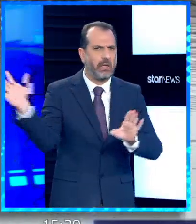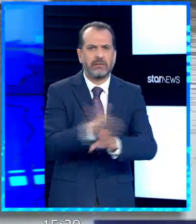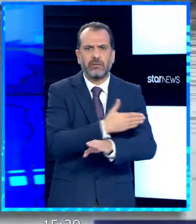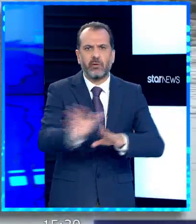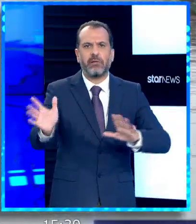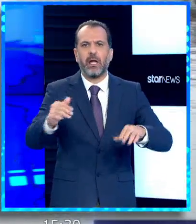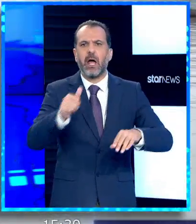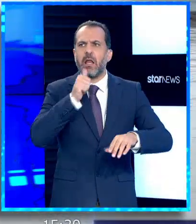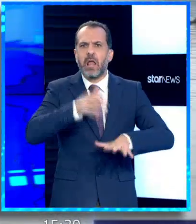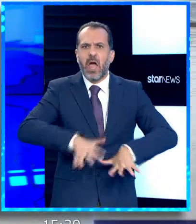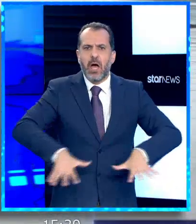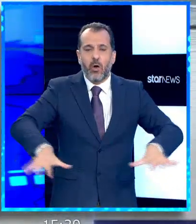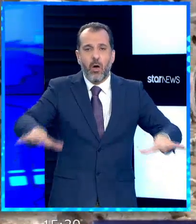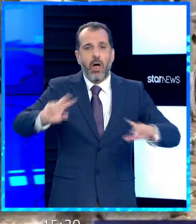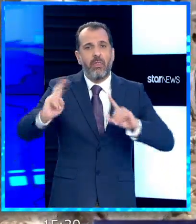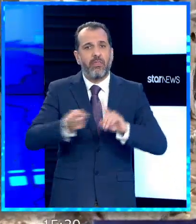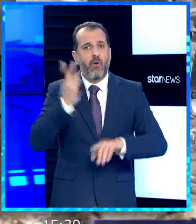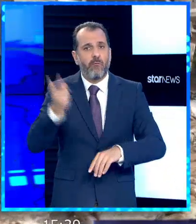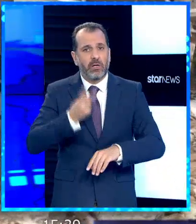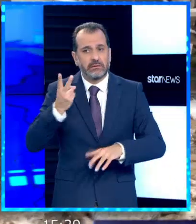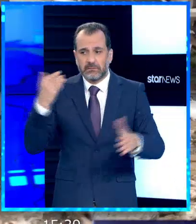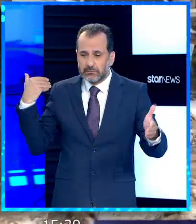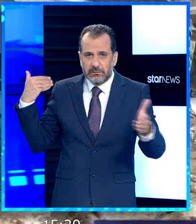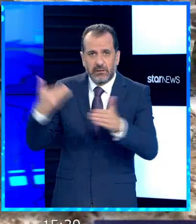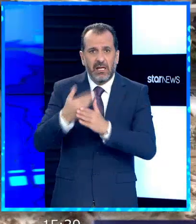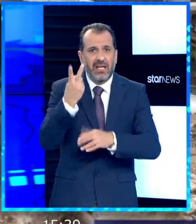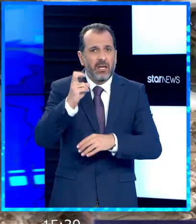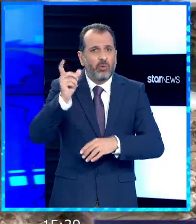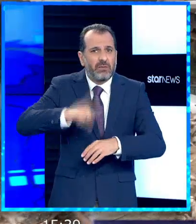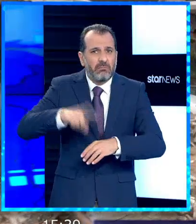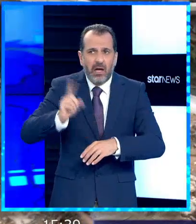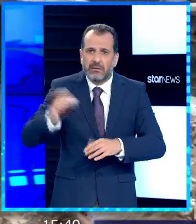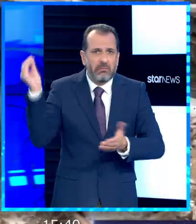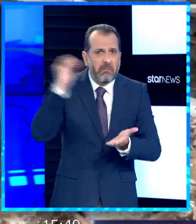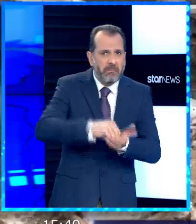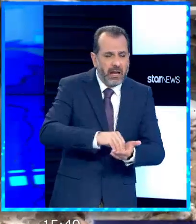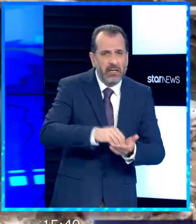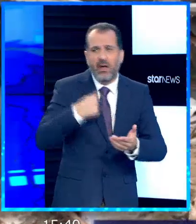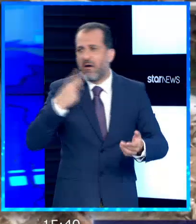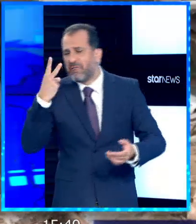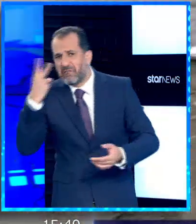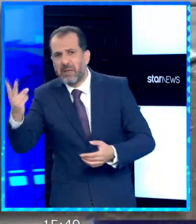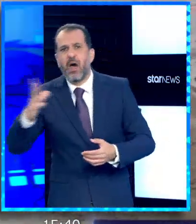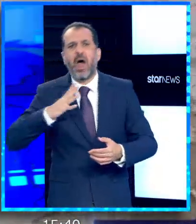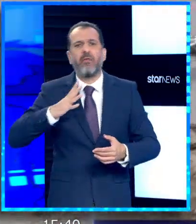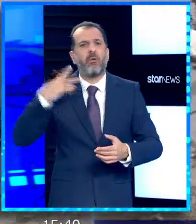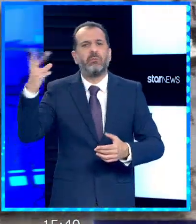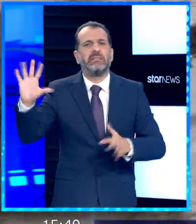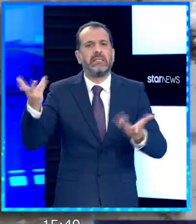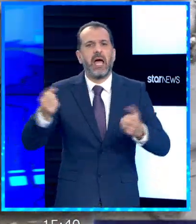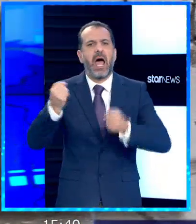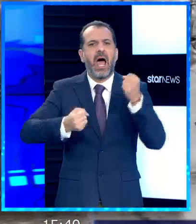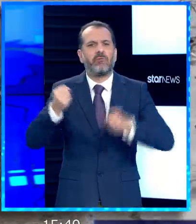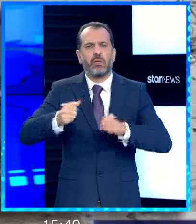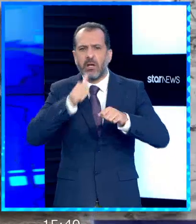και λάσπη παντού για δεύτερη φορά μέσα σε 20 μέρες. Βλέπουμε τώρα ανθρώπους να ξεθάβουν τα αυτοκίνητά τους από τη